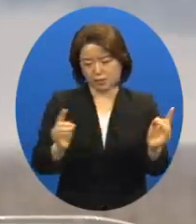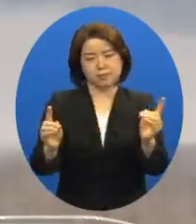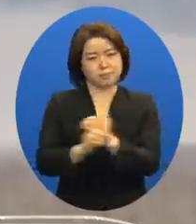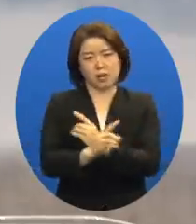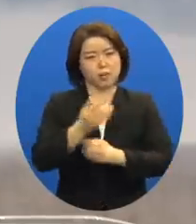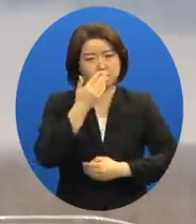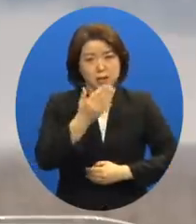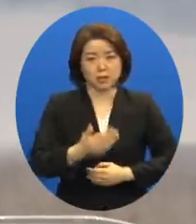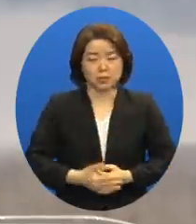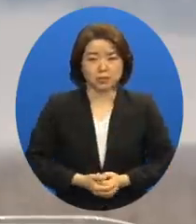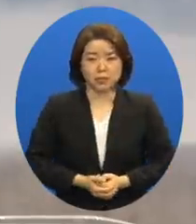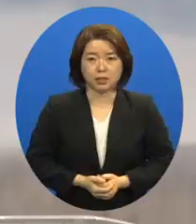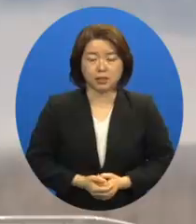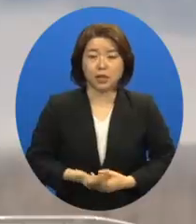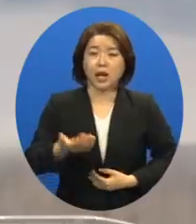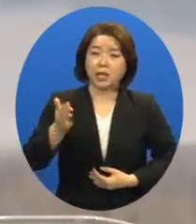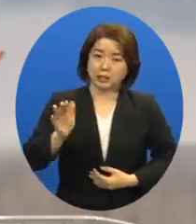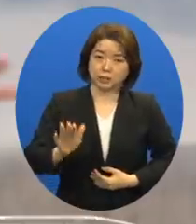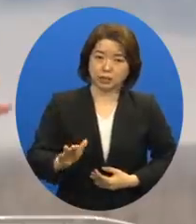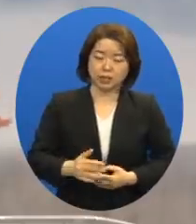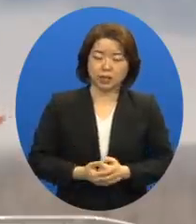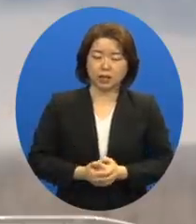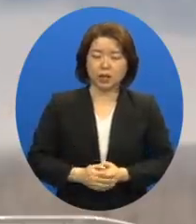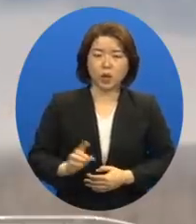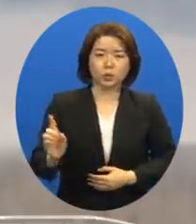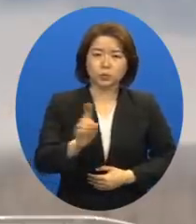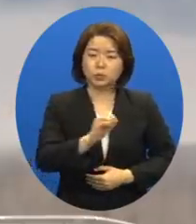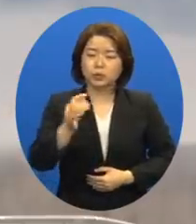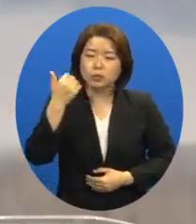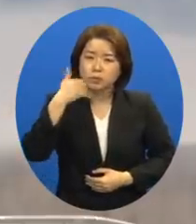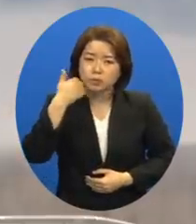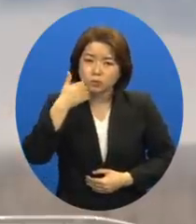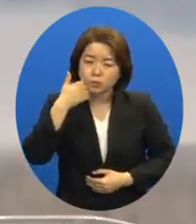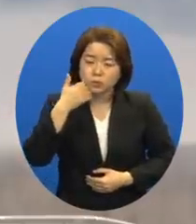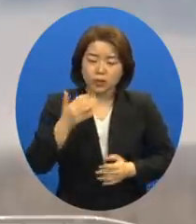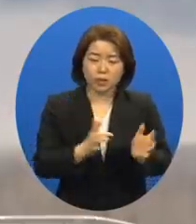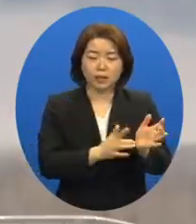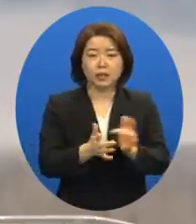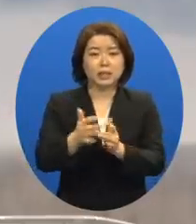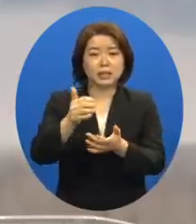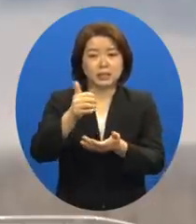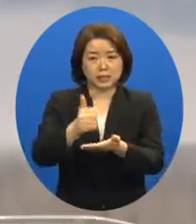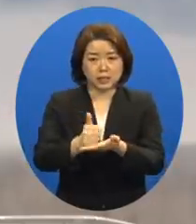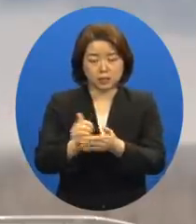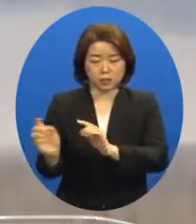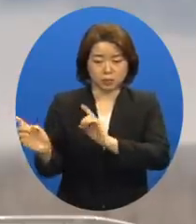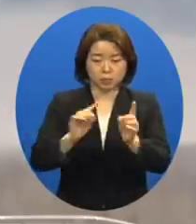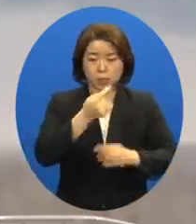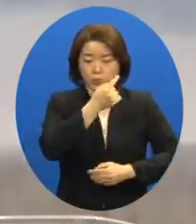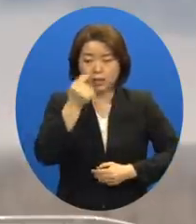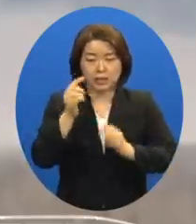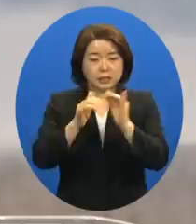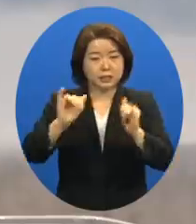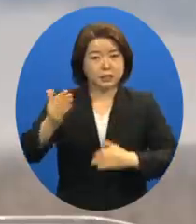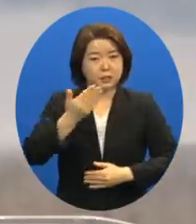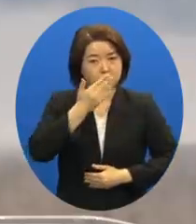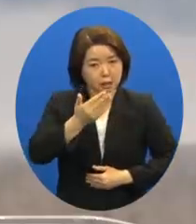것입니다. 그러나 도대체 누가 예수님의 부활의 증인이 될 수 있습니까?